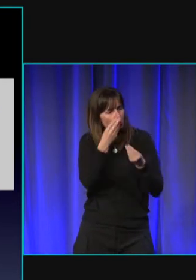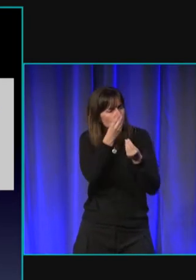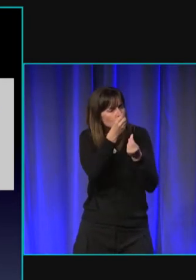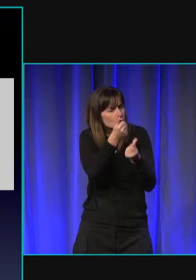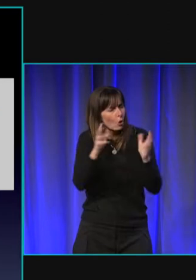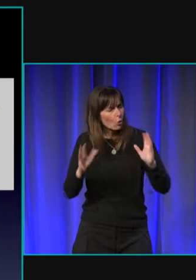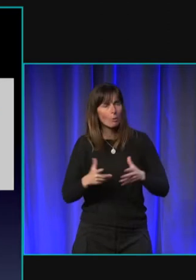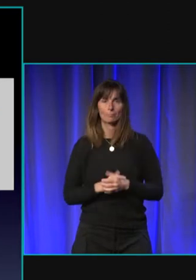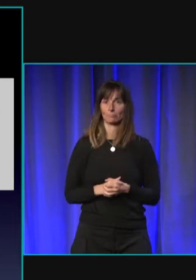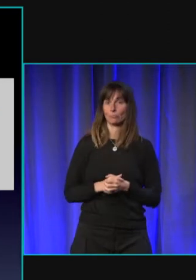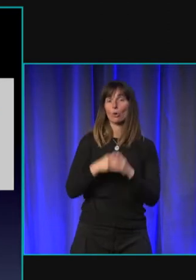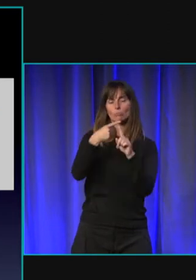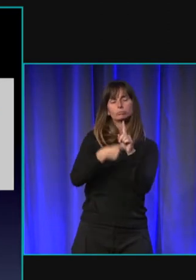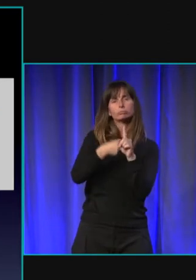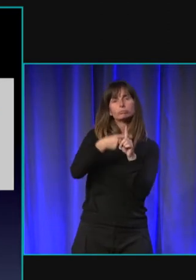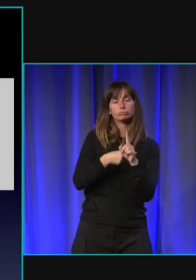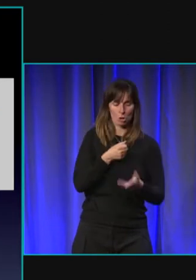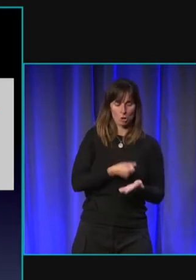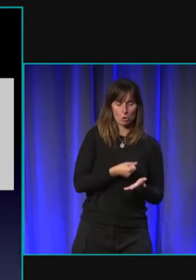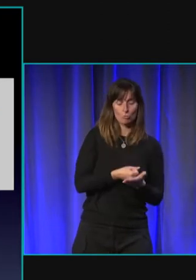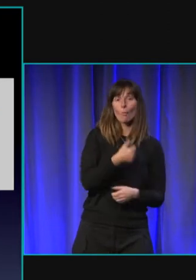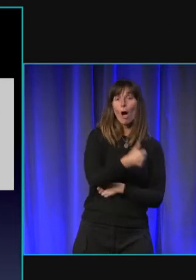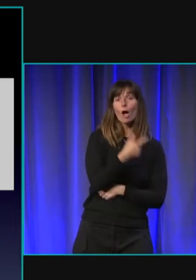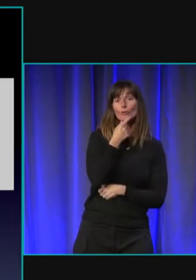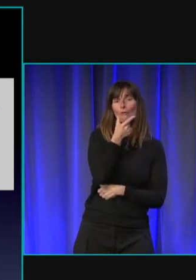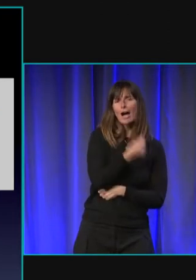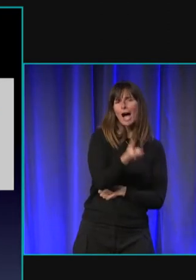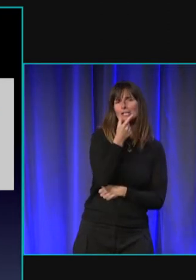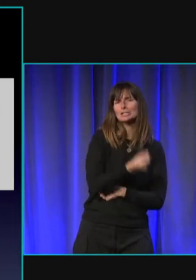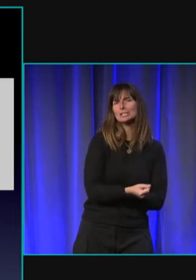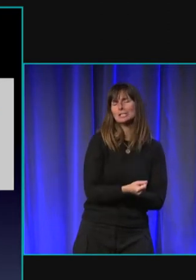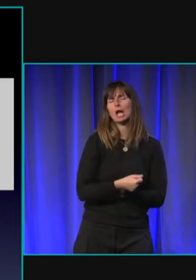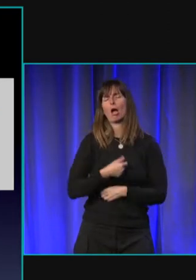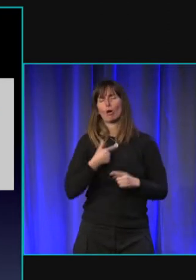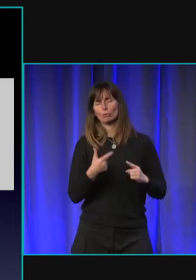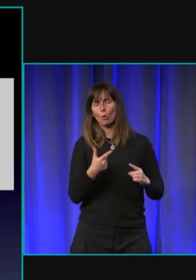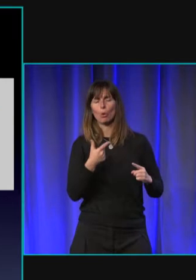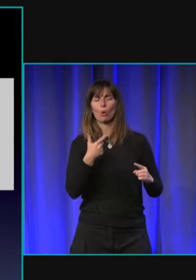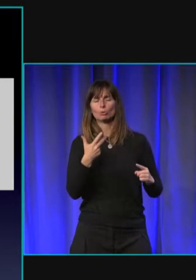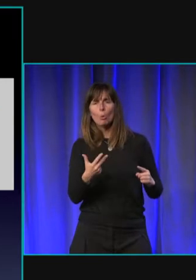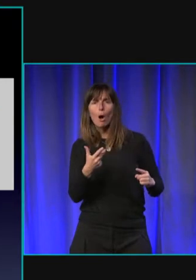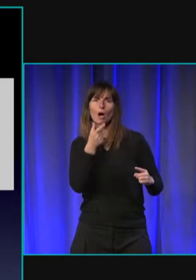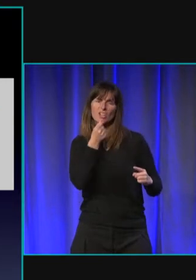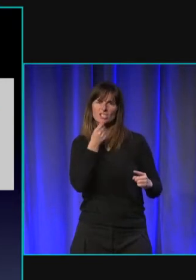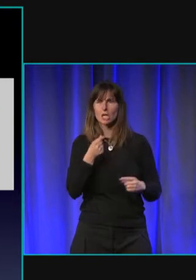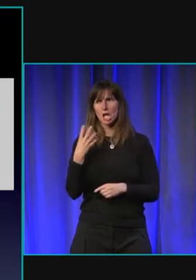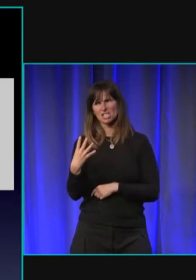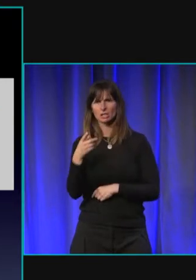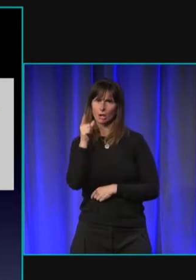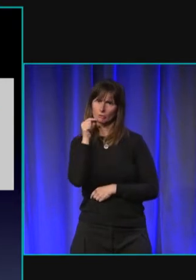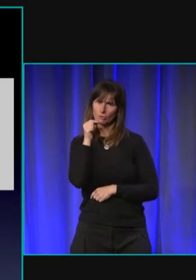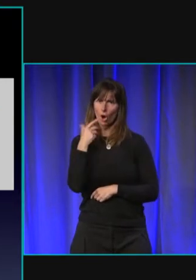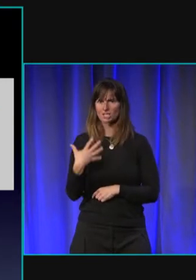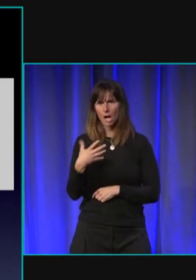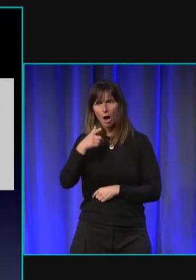Donc vous avez une échelle qui va donc de 1 très très facile, 2 très facile, 3 facile, 4 je sens un effort, 5 ça commence à